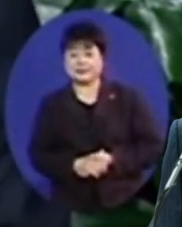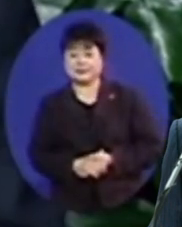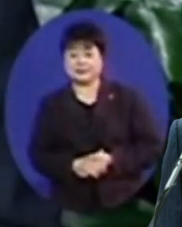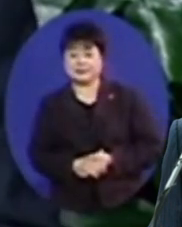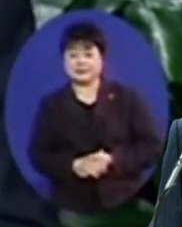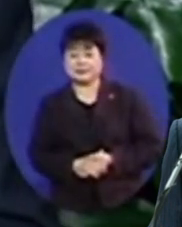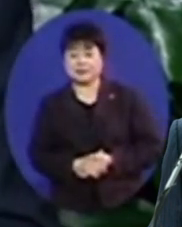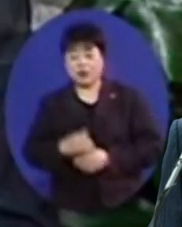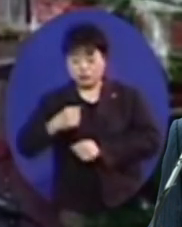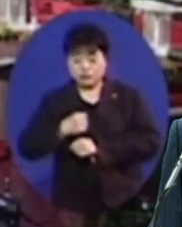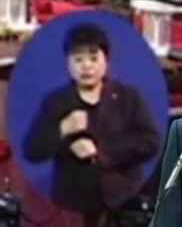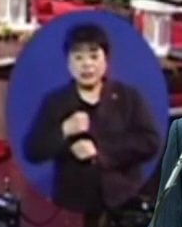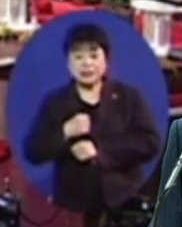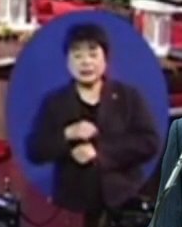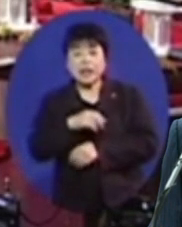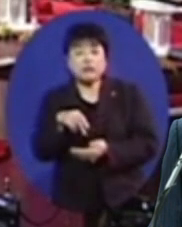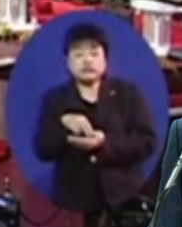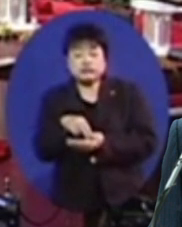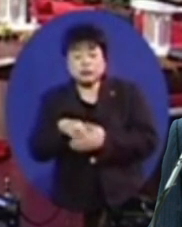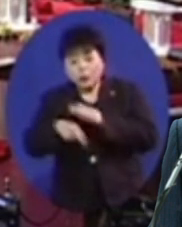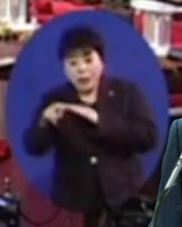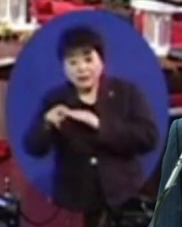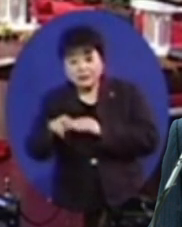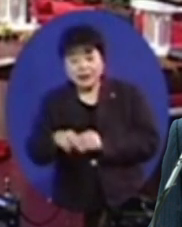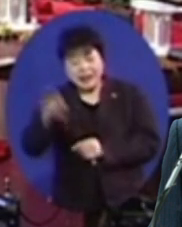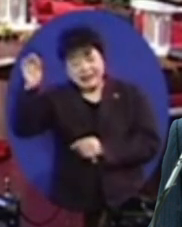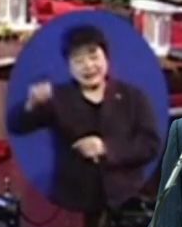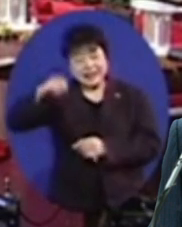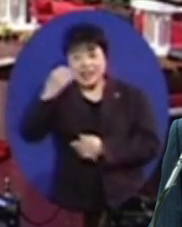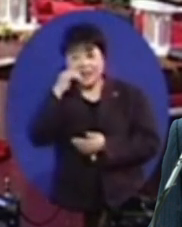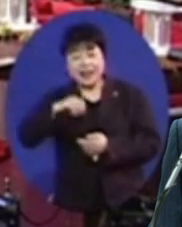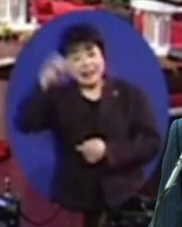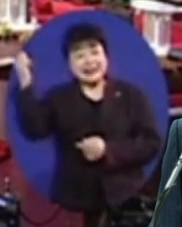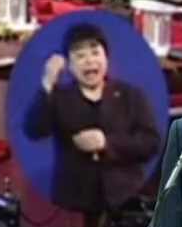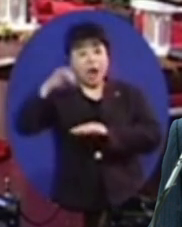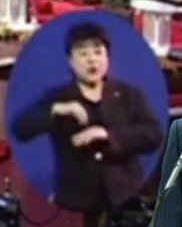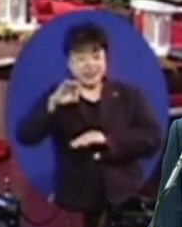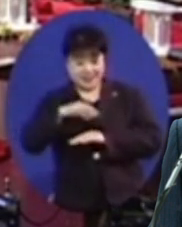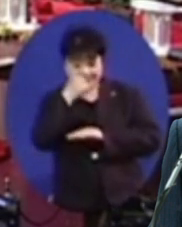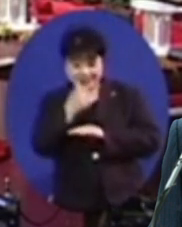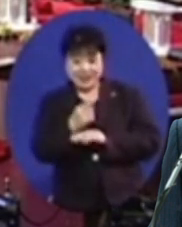역전의 용사들이 다 무서워서 도망을 치는데 다윗이 어떻게 그렇게 말을 하는 것입니까?